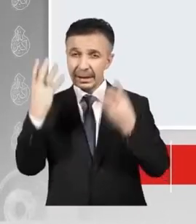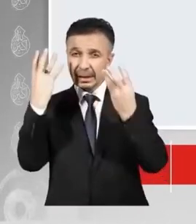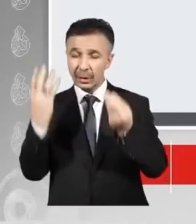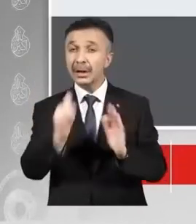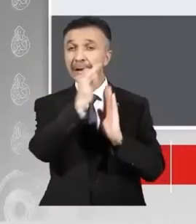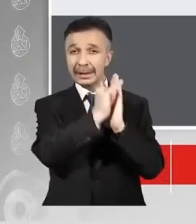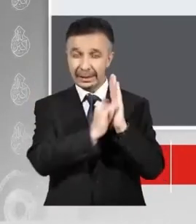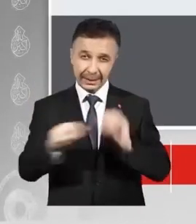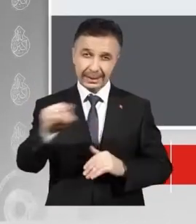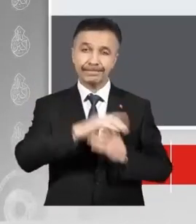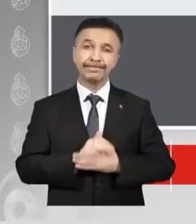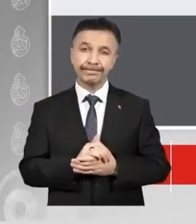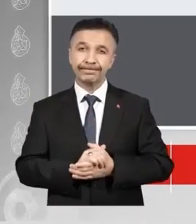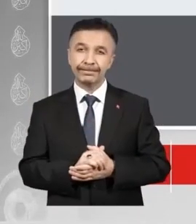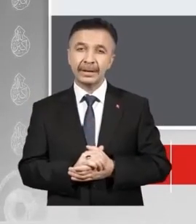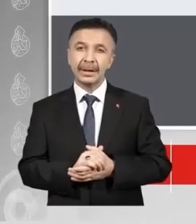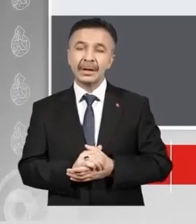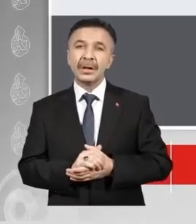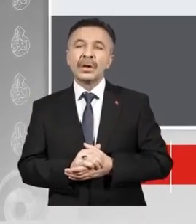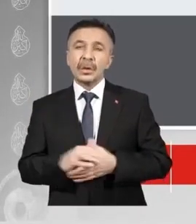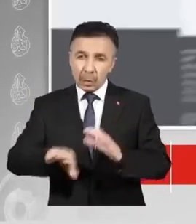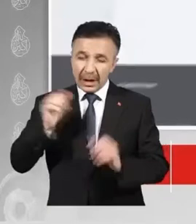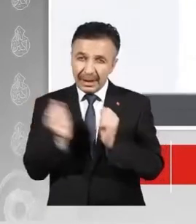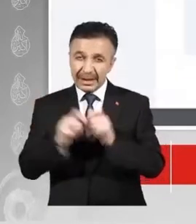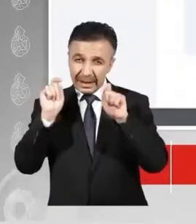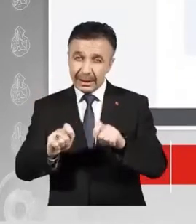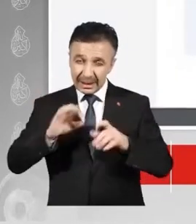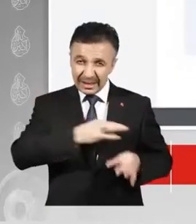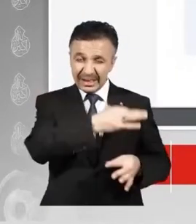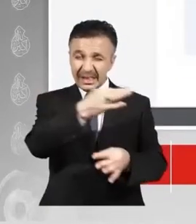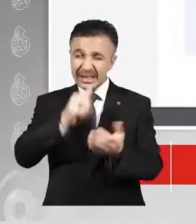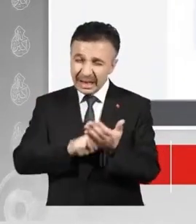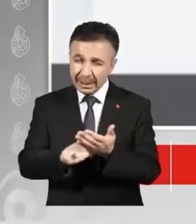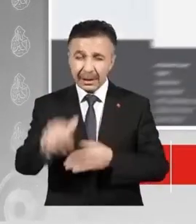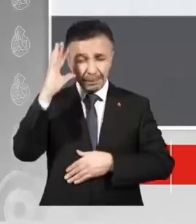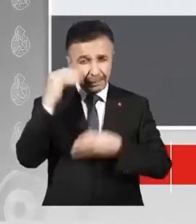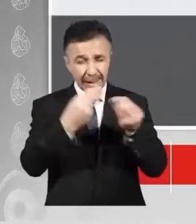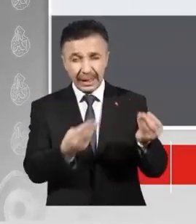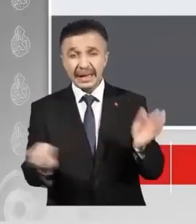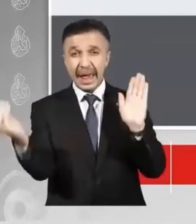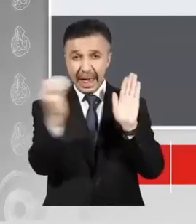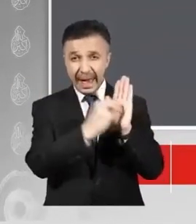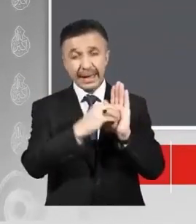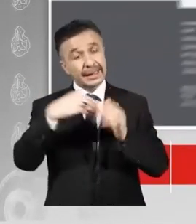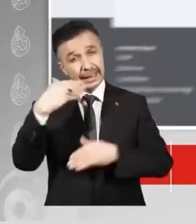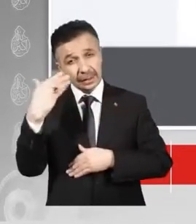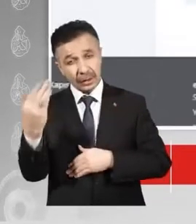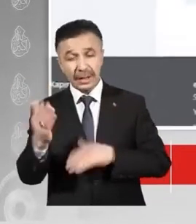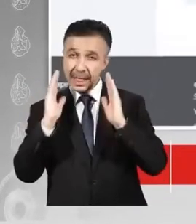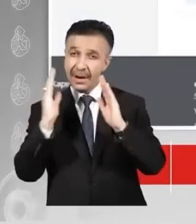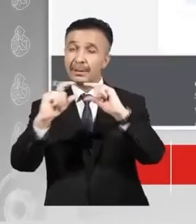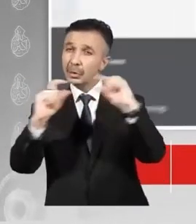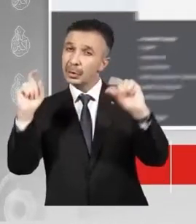olarak giriniz. Kura birlikteliği yapacağınız kişilerin tamamının bilgilerini ekledikten sonra devam